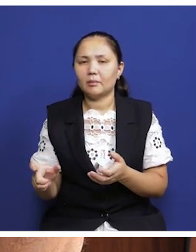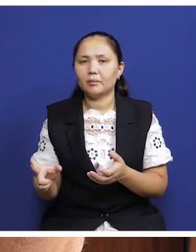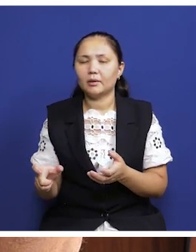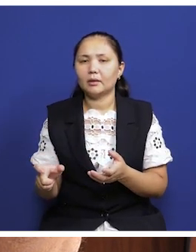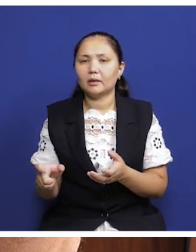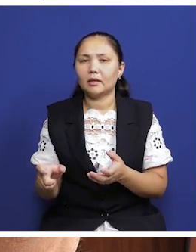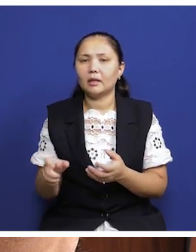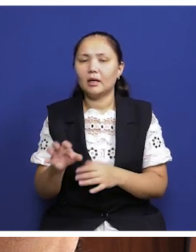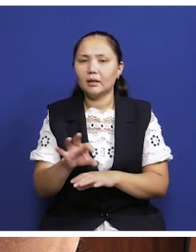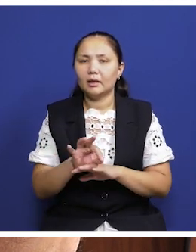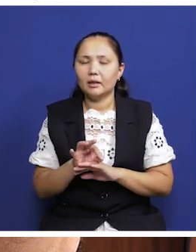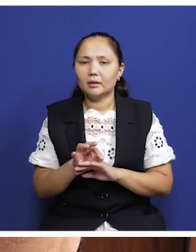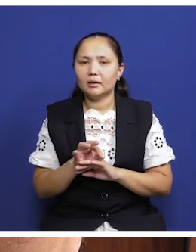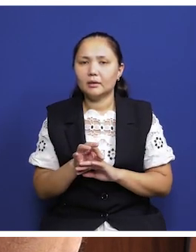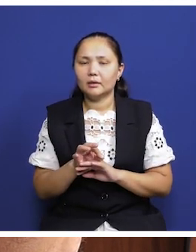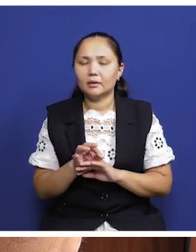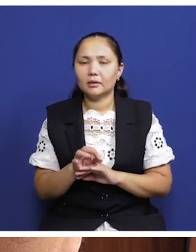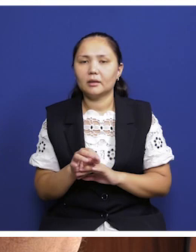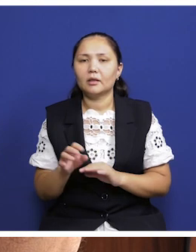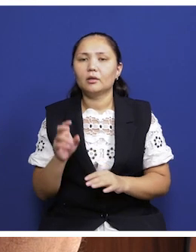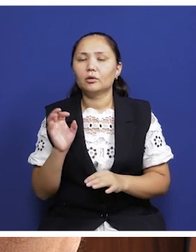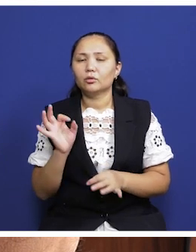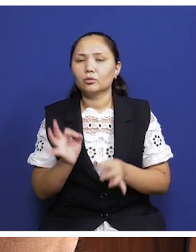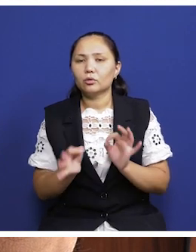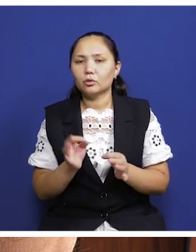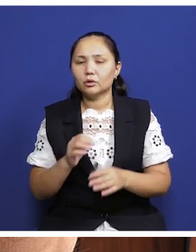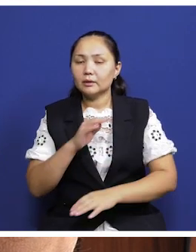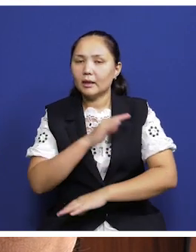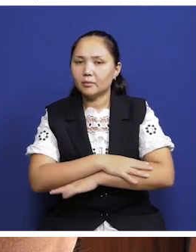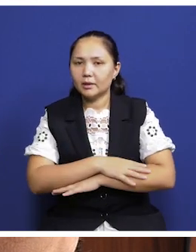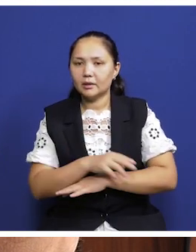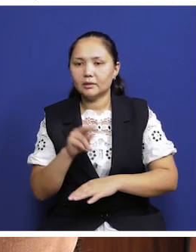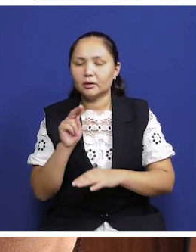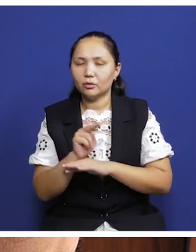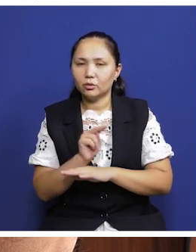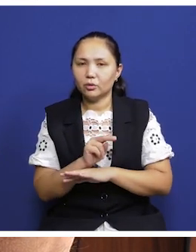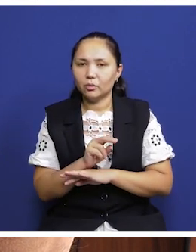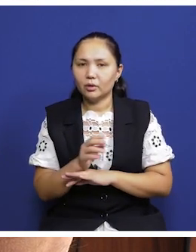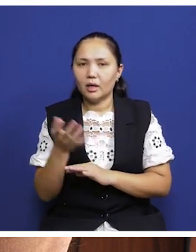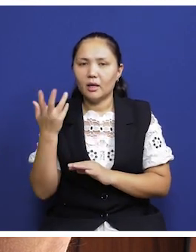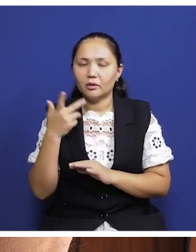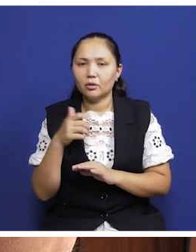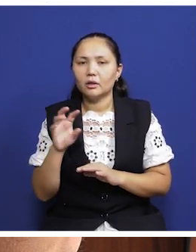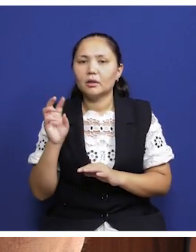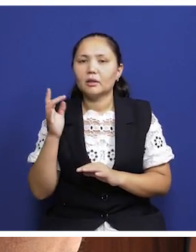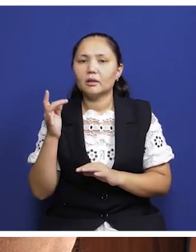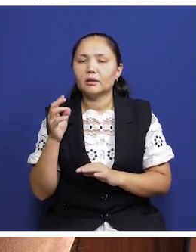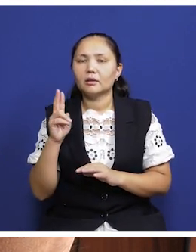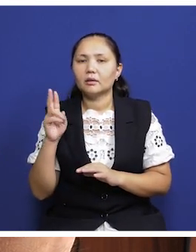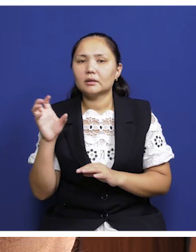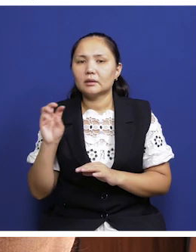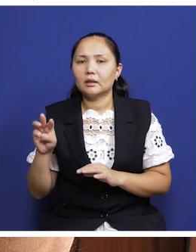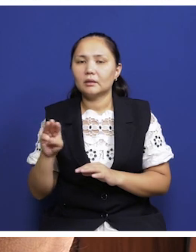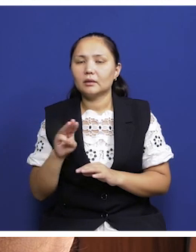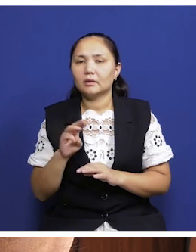пайдалы жақтарын дұрыс тәрбиелік мәндерін түсініп ұғыну үшін жаңағы түрлі жаңағы діни салт жоралғыларды танып білу